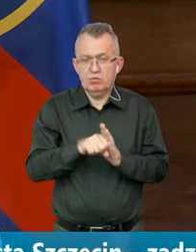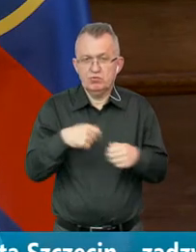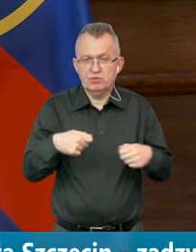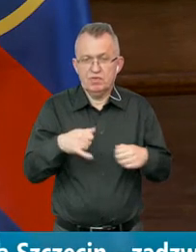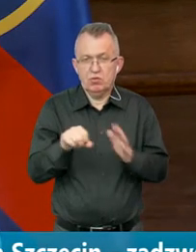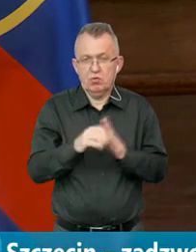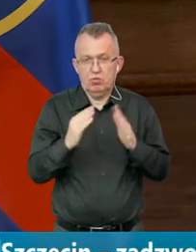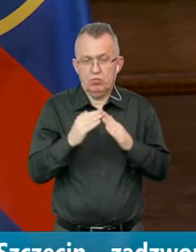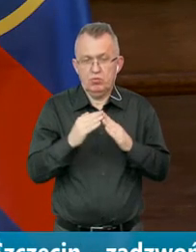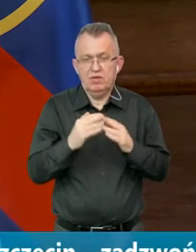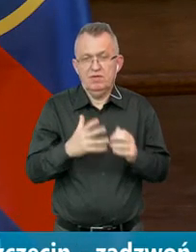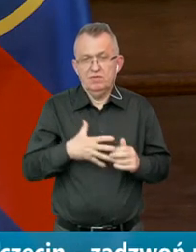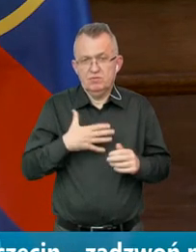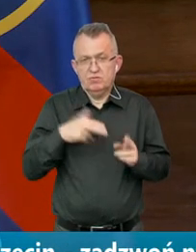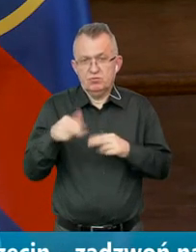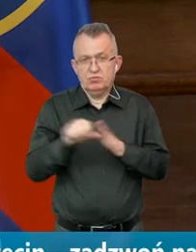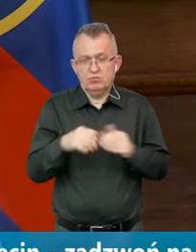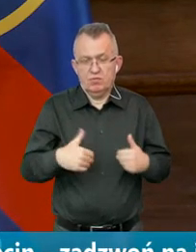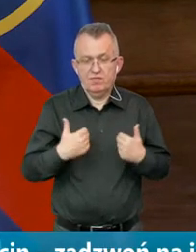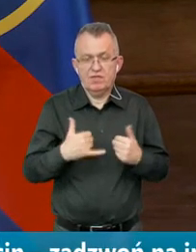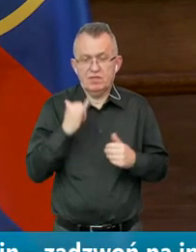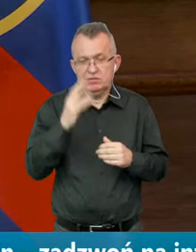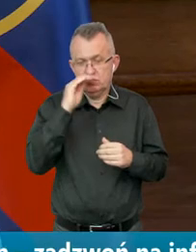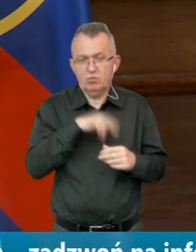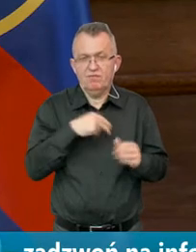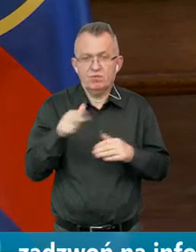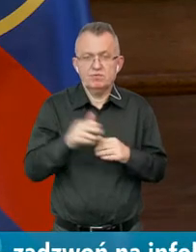do domu, wyzdrowieje i wróci do szkoły.